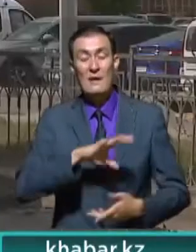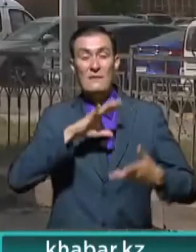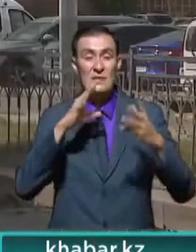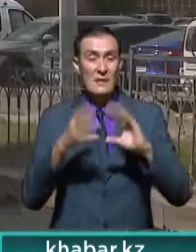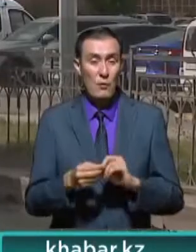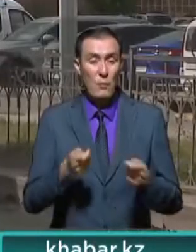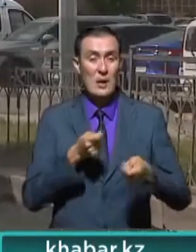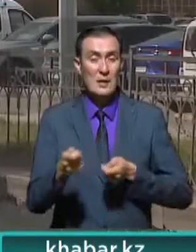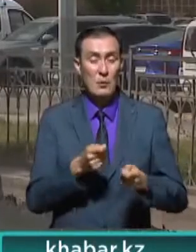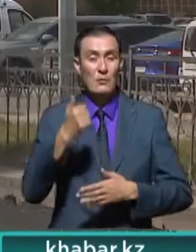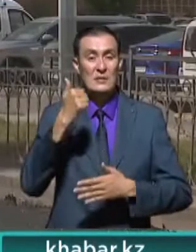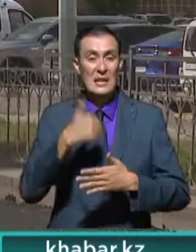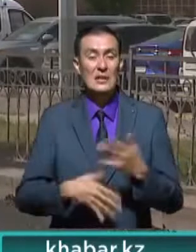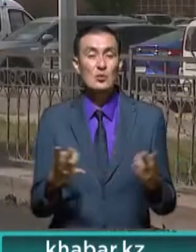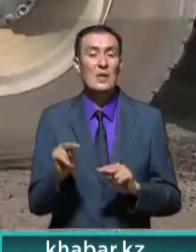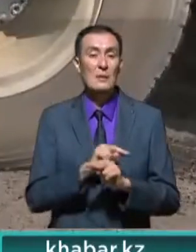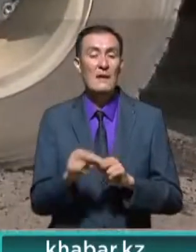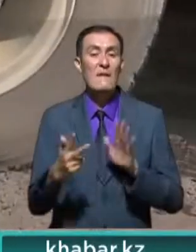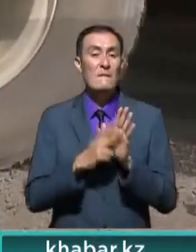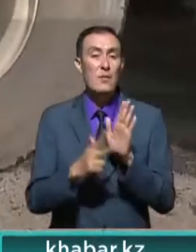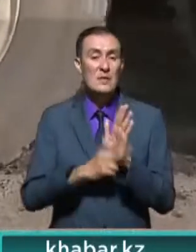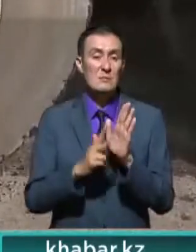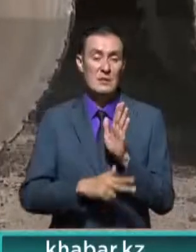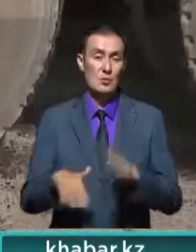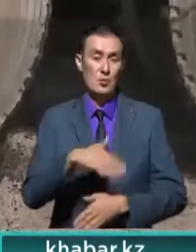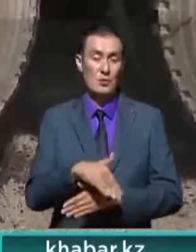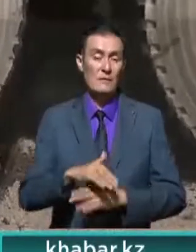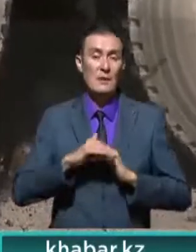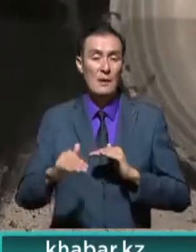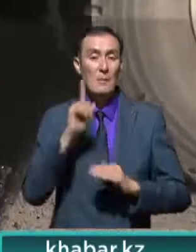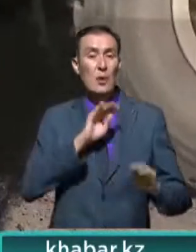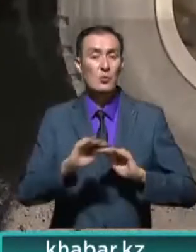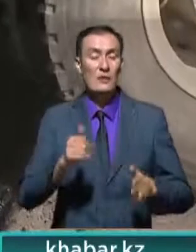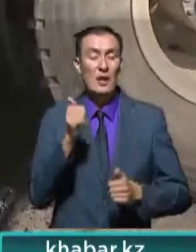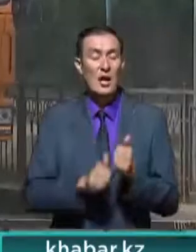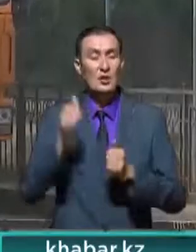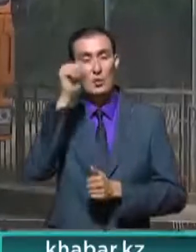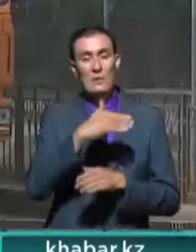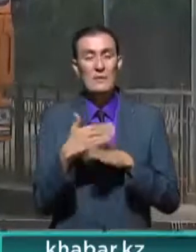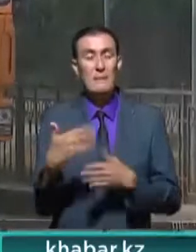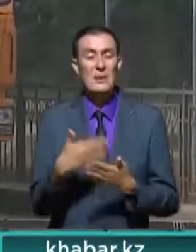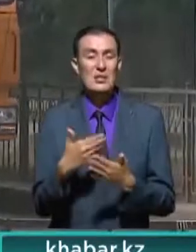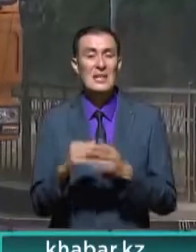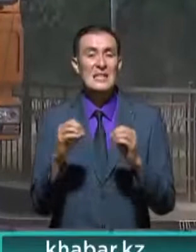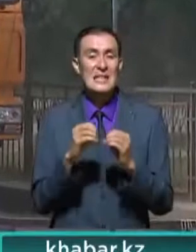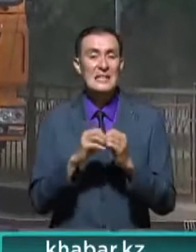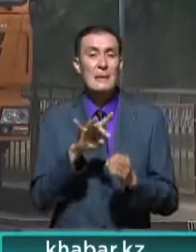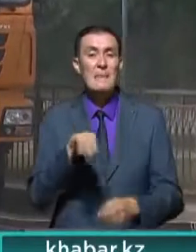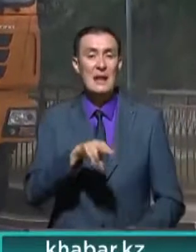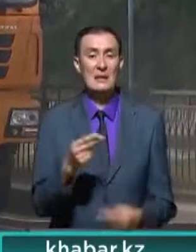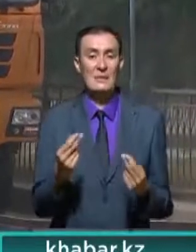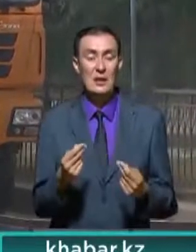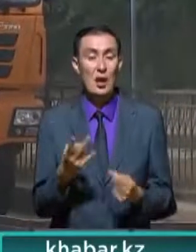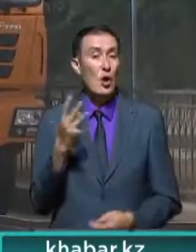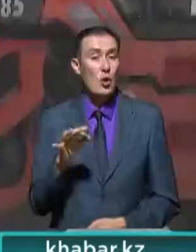данным Акимата, в столице требуют ремонта 80 из них. На дорожное благоустройство ежегодно выделяется почти 10 миллиардов тенге.